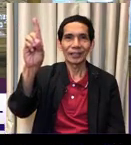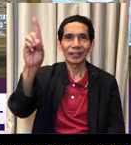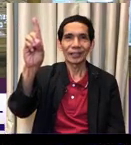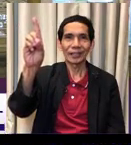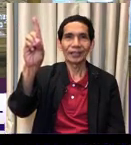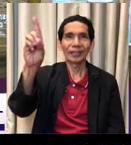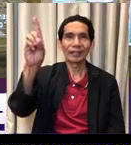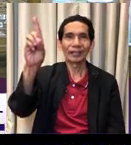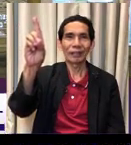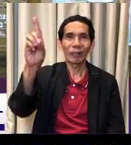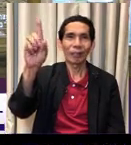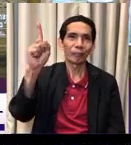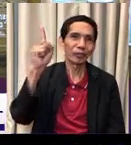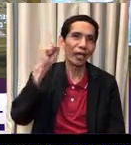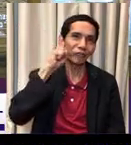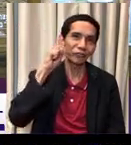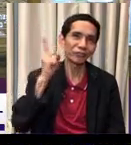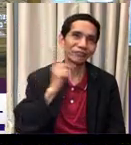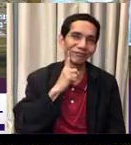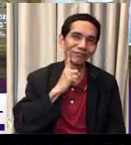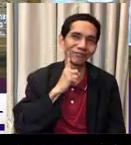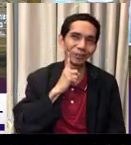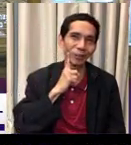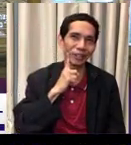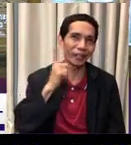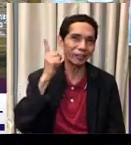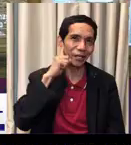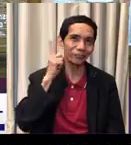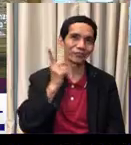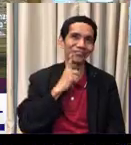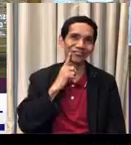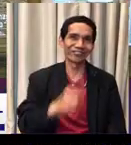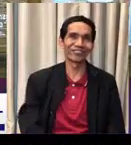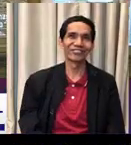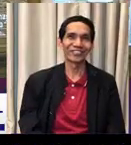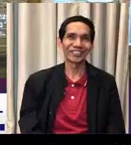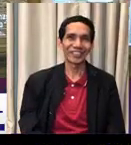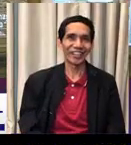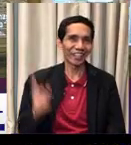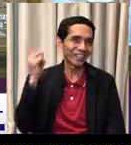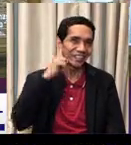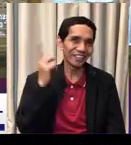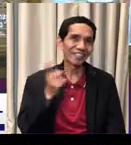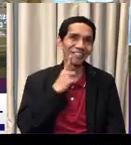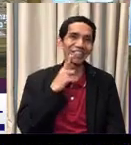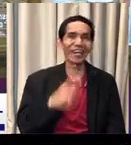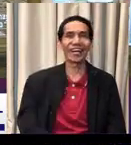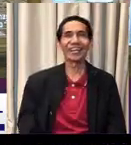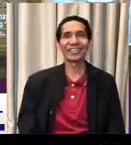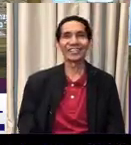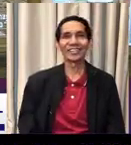PWD. Yan, okay. Yan. Dep? Yeah.